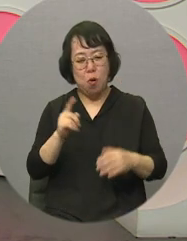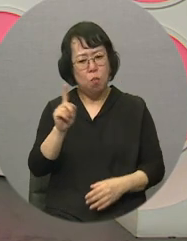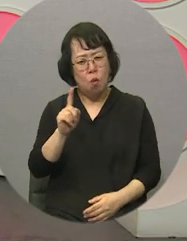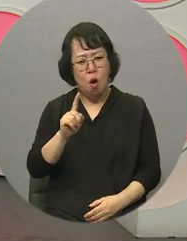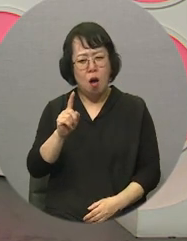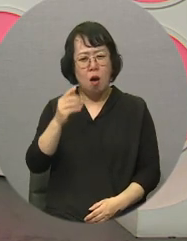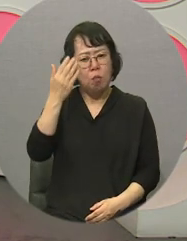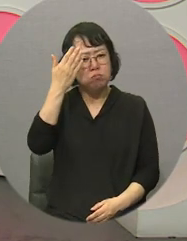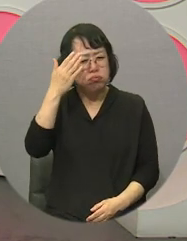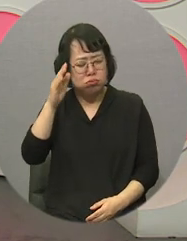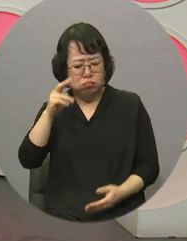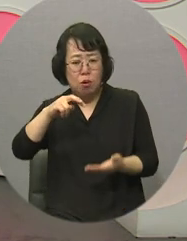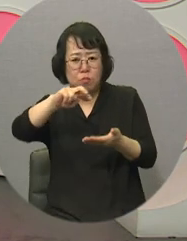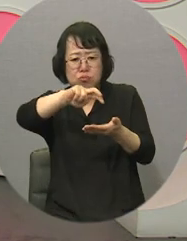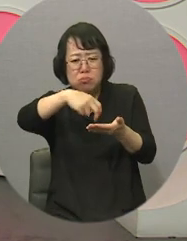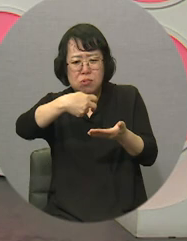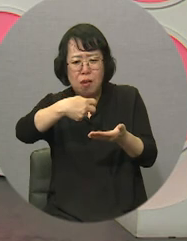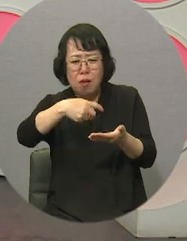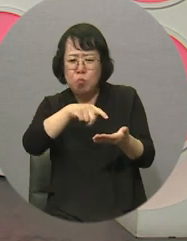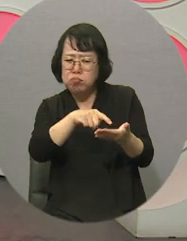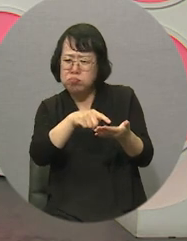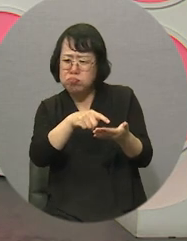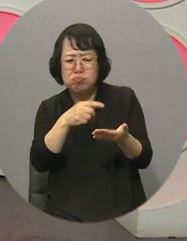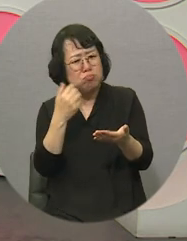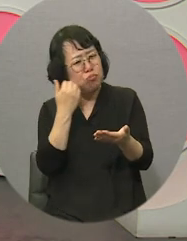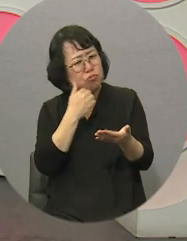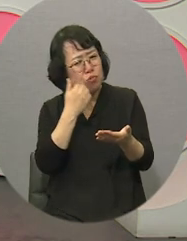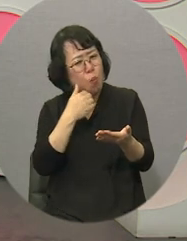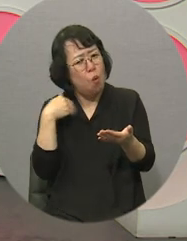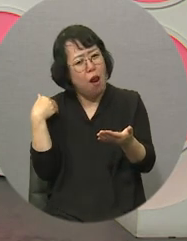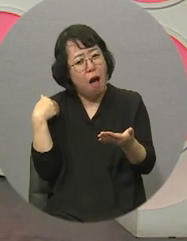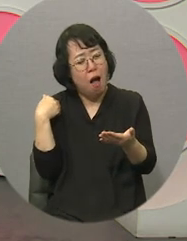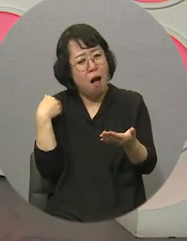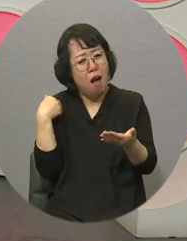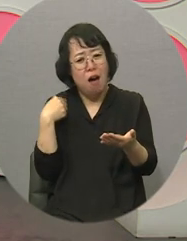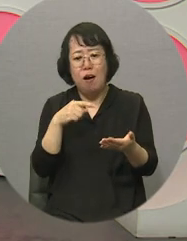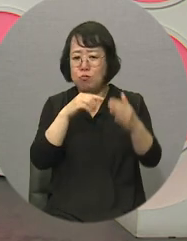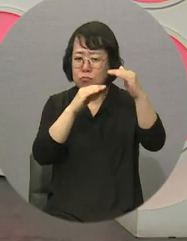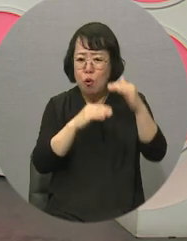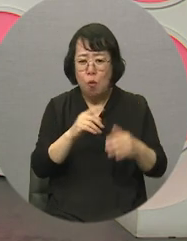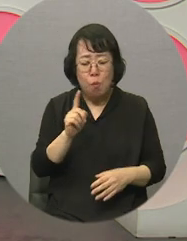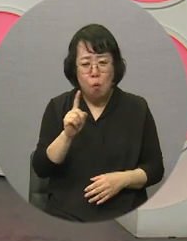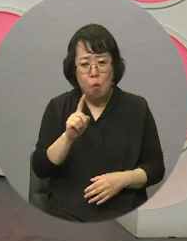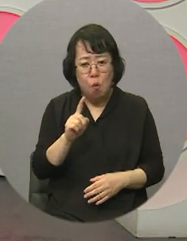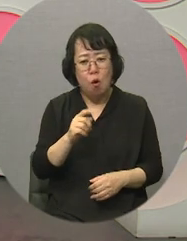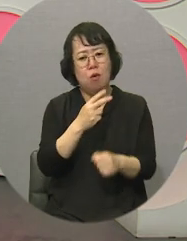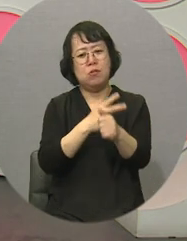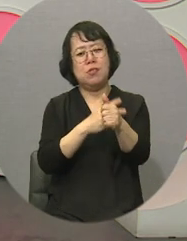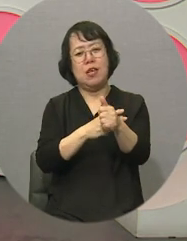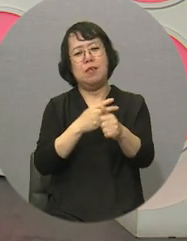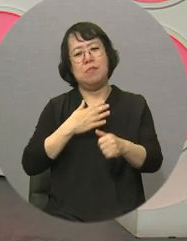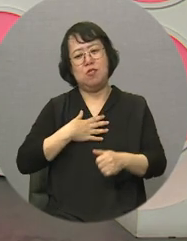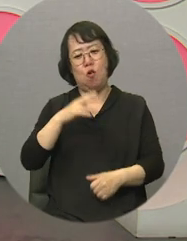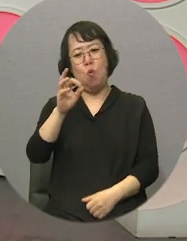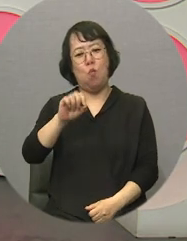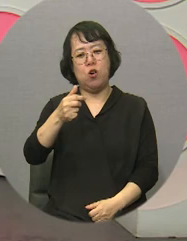청첩장과 문자 메시지가 왔습니다. 선생님, 저 원주입니다. 라고